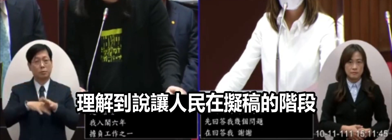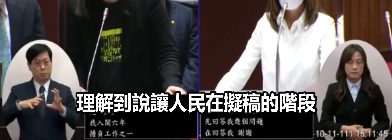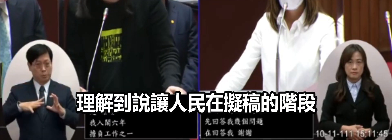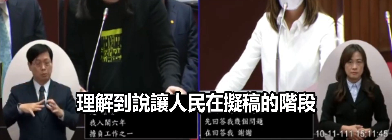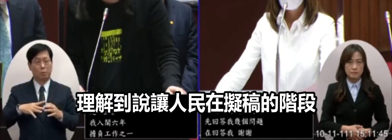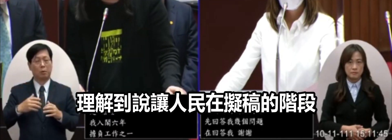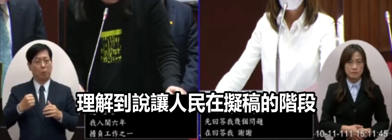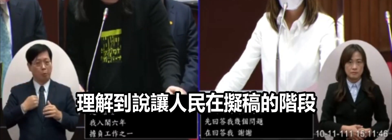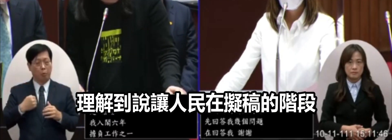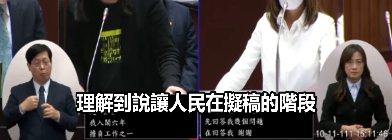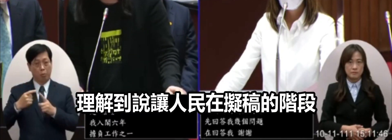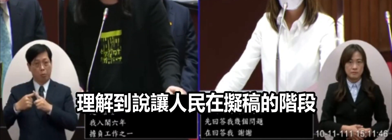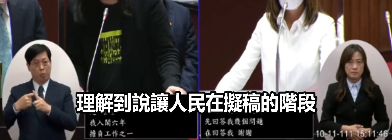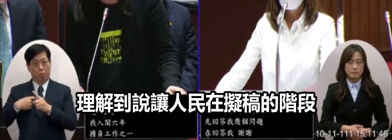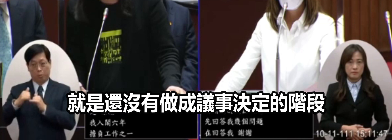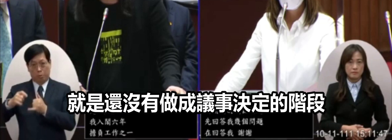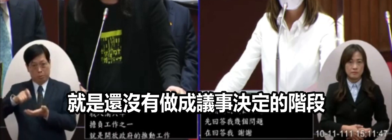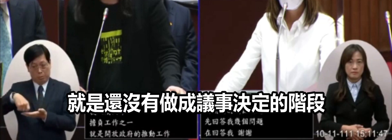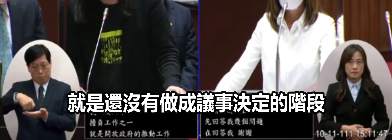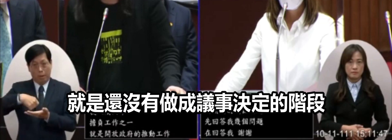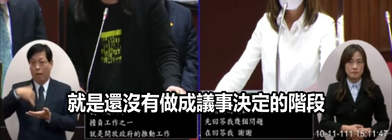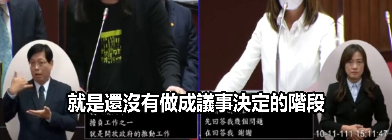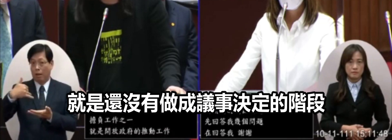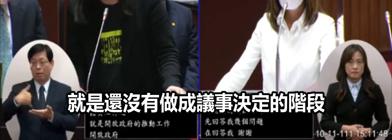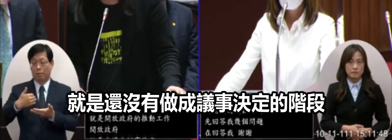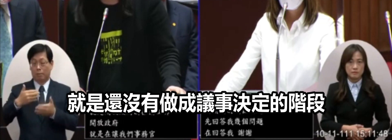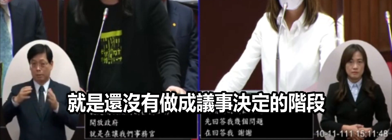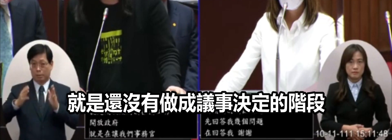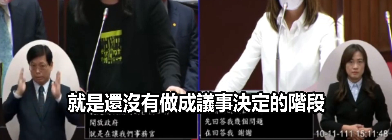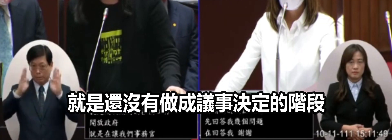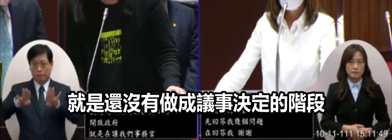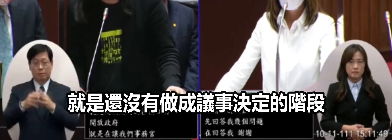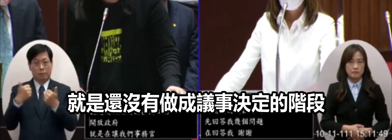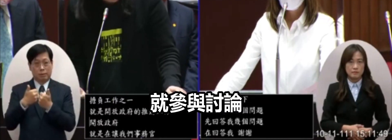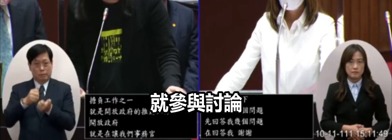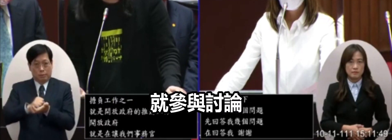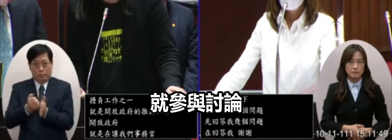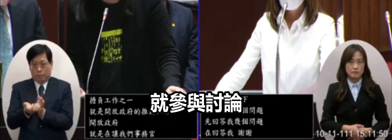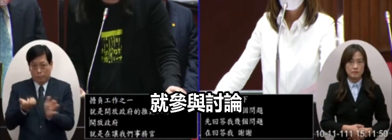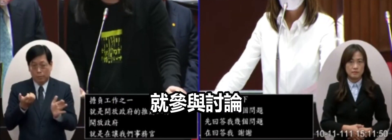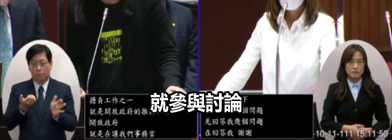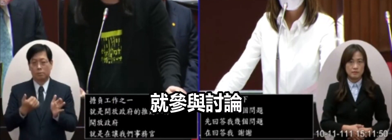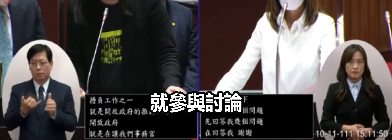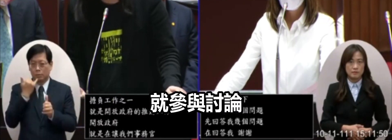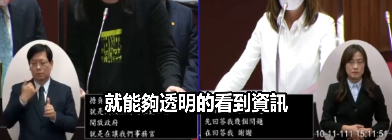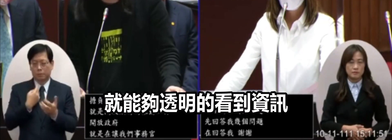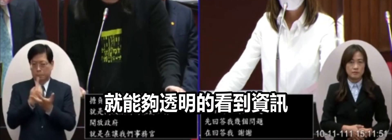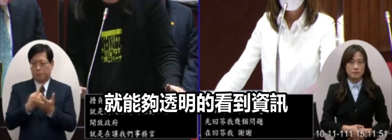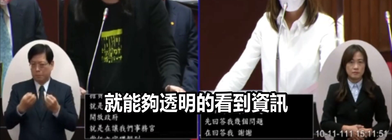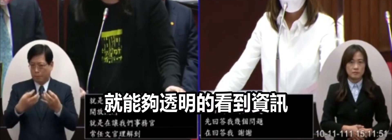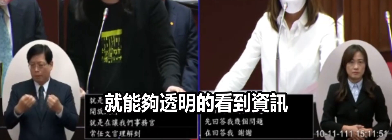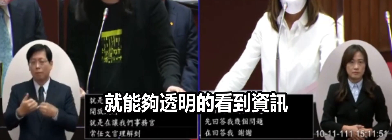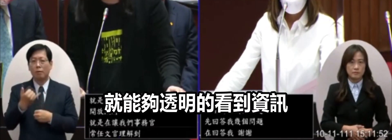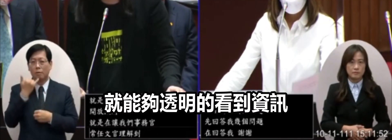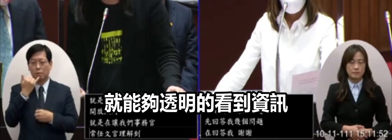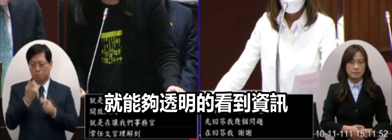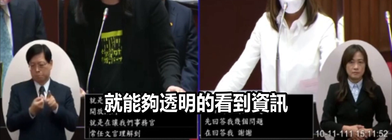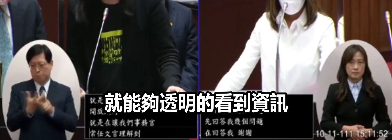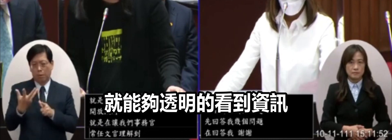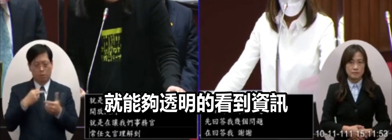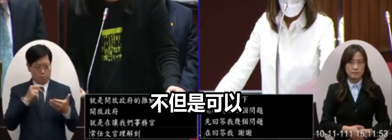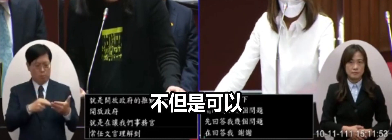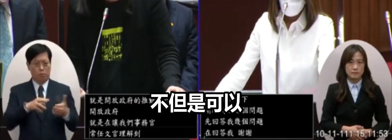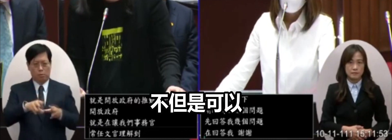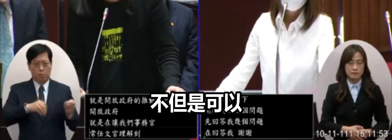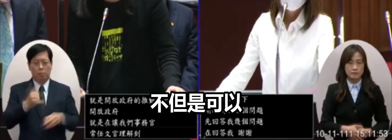让人民在拟稿的阶段，就是还没有做成意思决定的阶段，就参与讨论，就能够透明的看到资